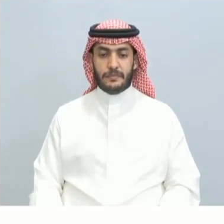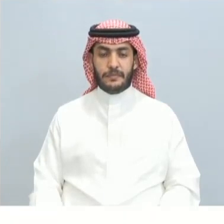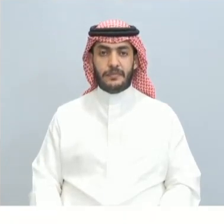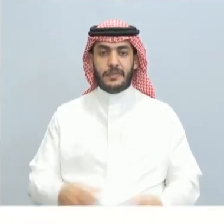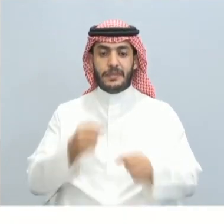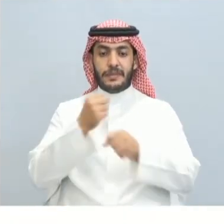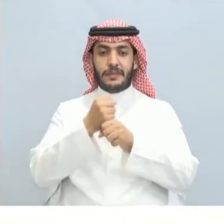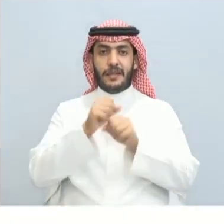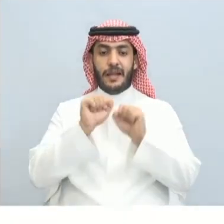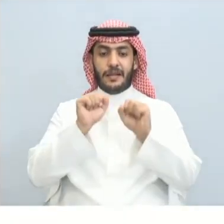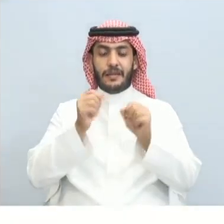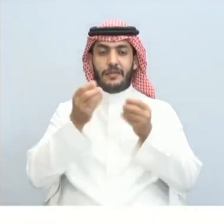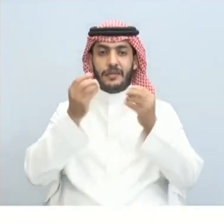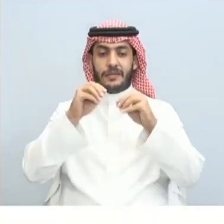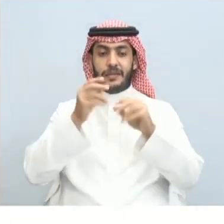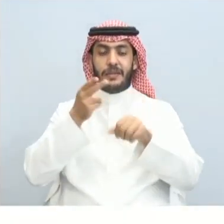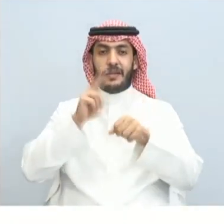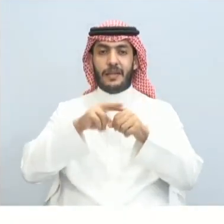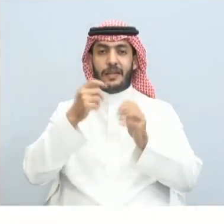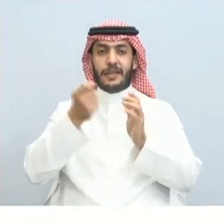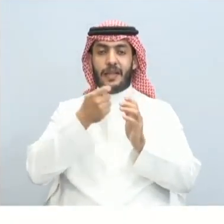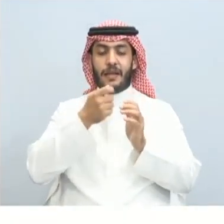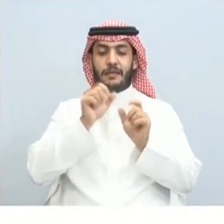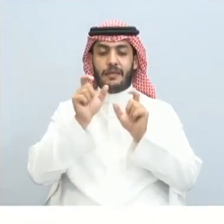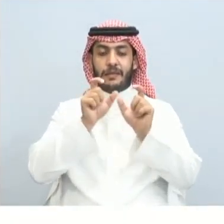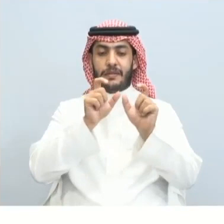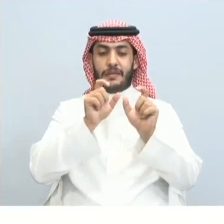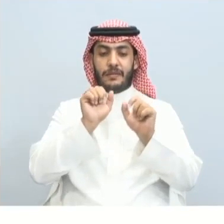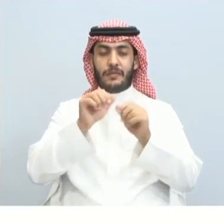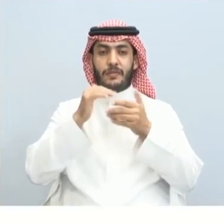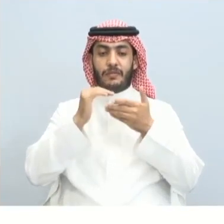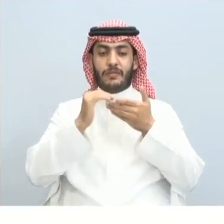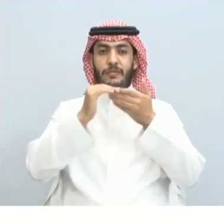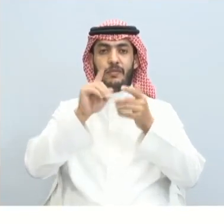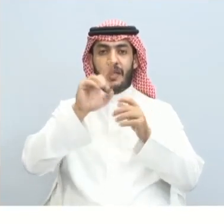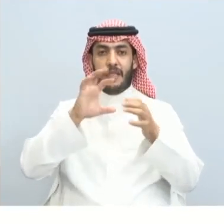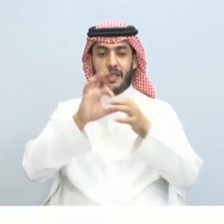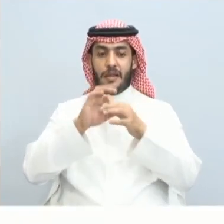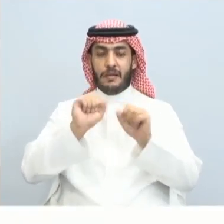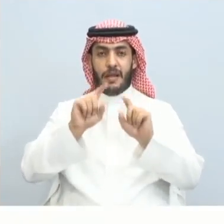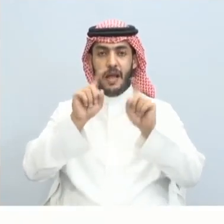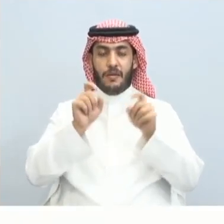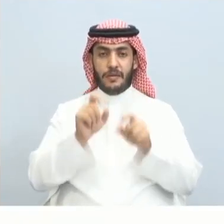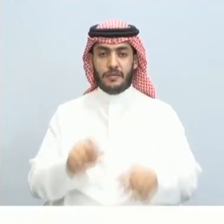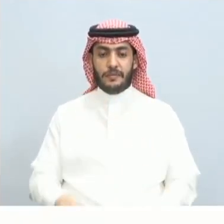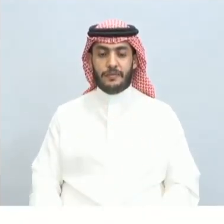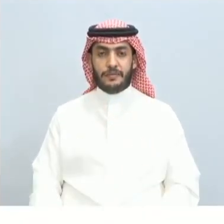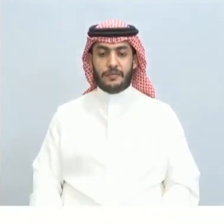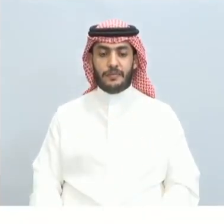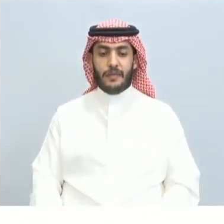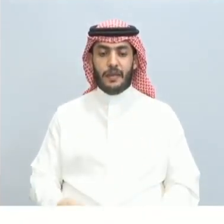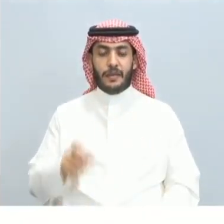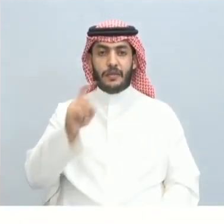استعمل خاصيه او اكثر لاعاده كتابه كل من عبارات التاليه بصوره مكافئه لا تتضمن اقواسا